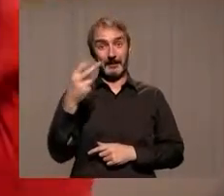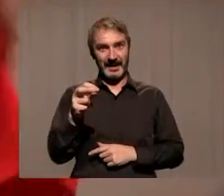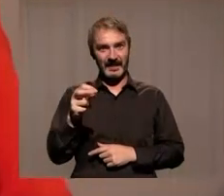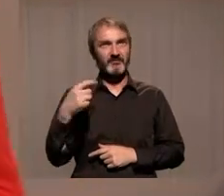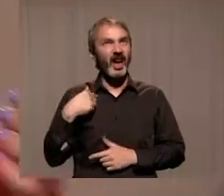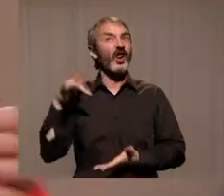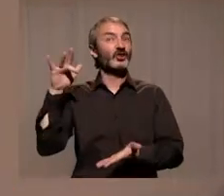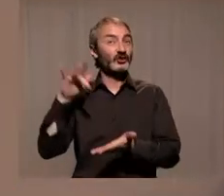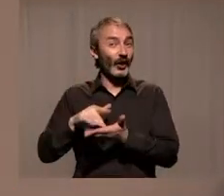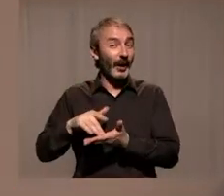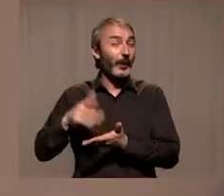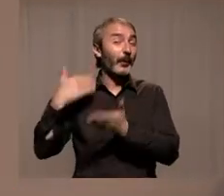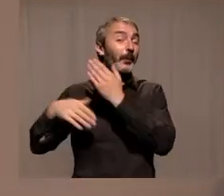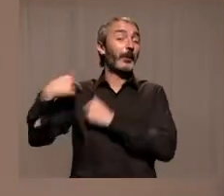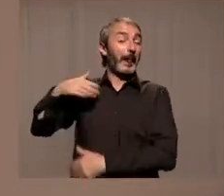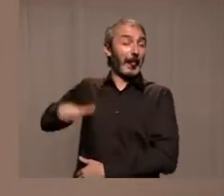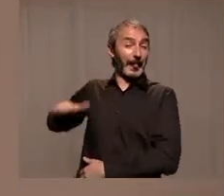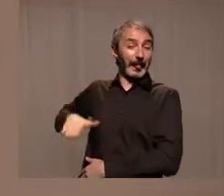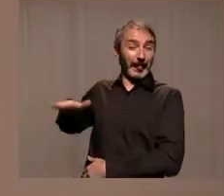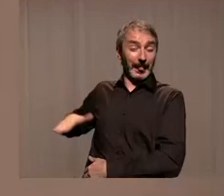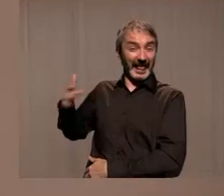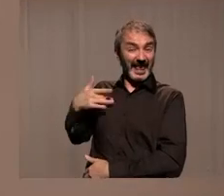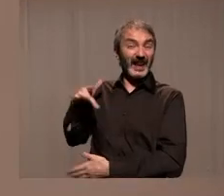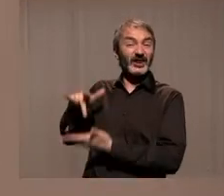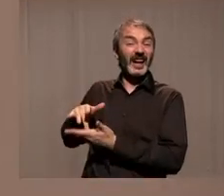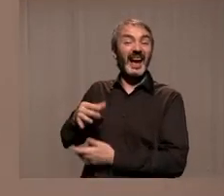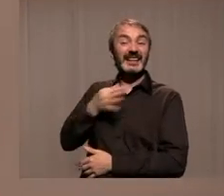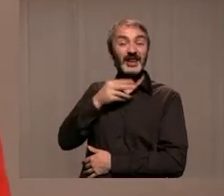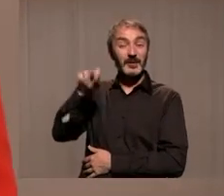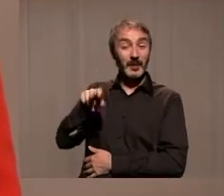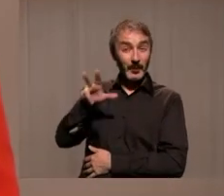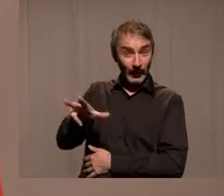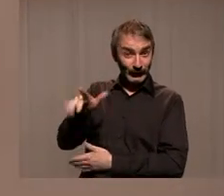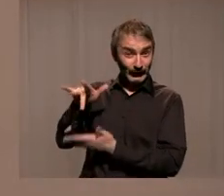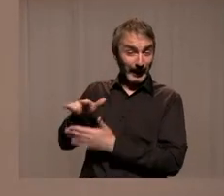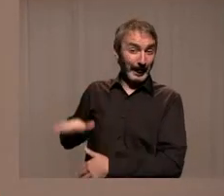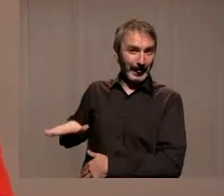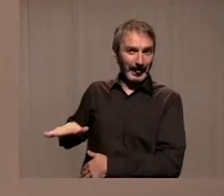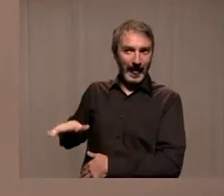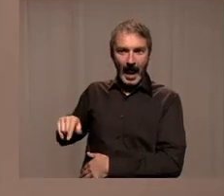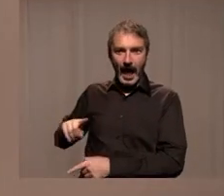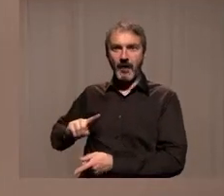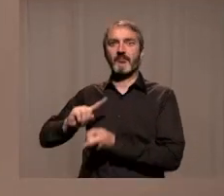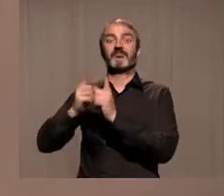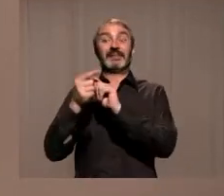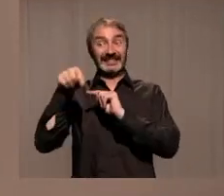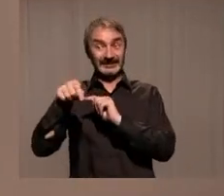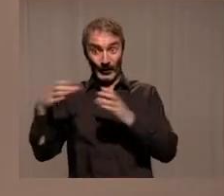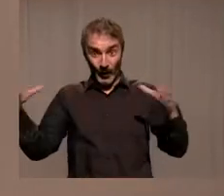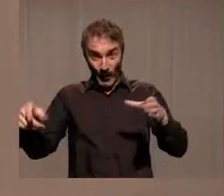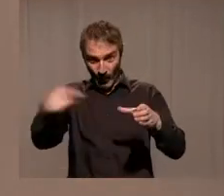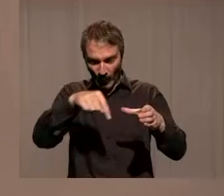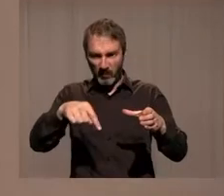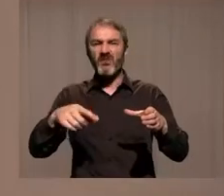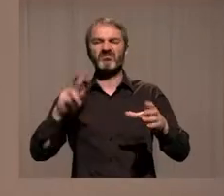viure fa uns anys, quan eren molt joves, doncs aquella crisi del 2008 serà una generació